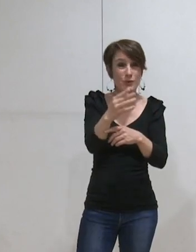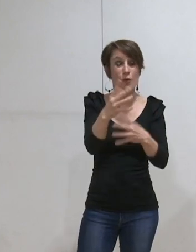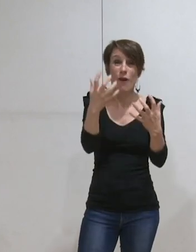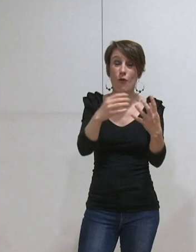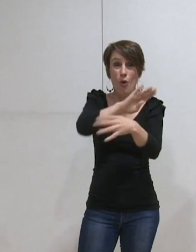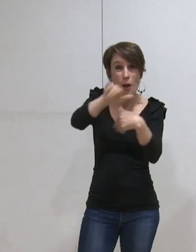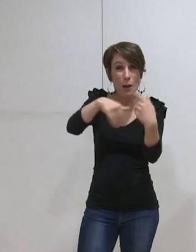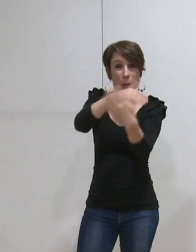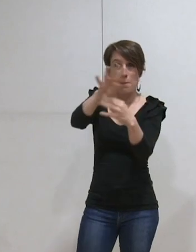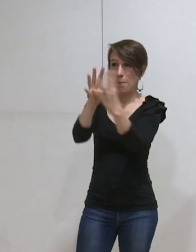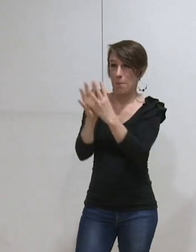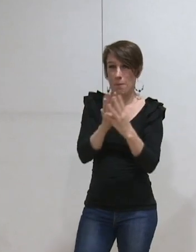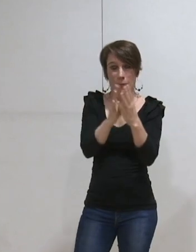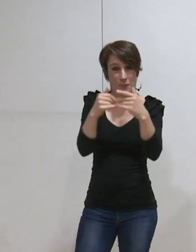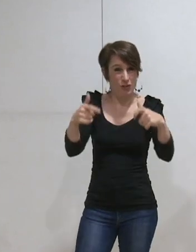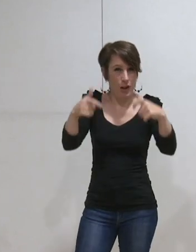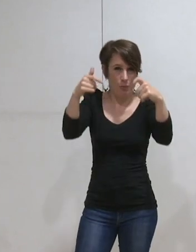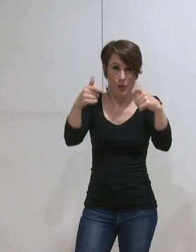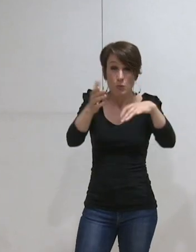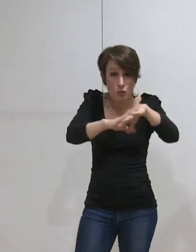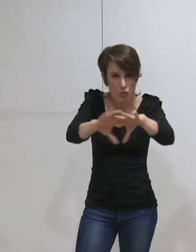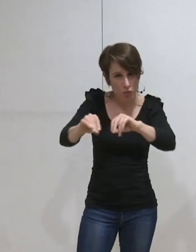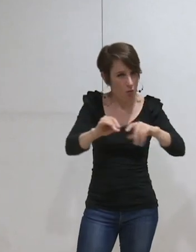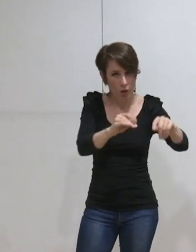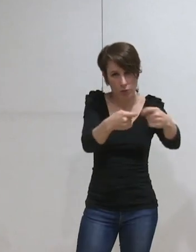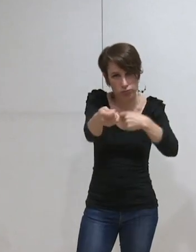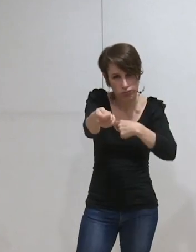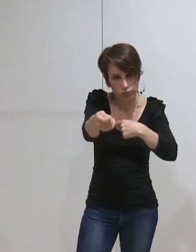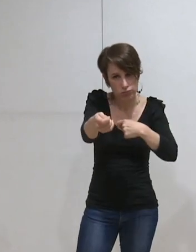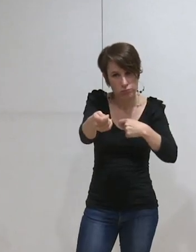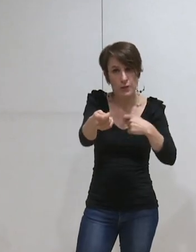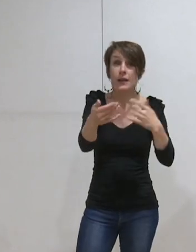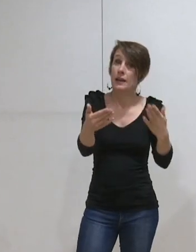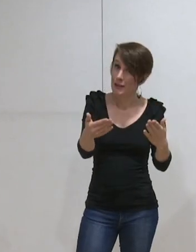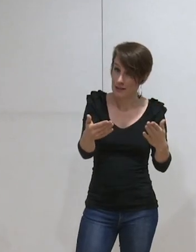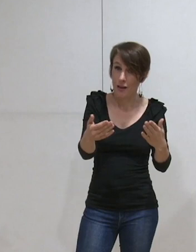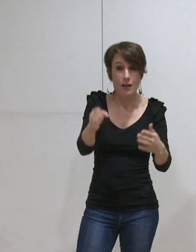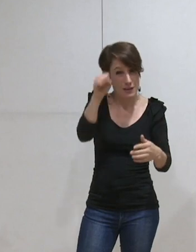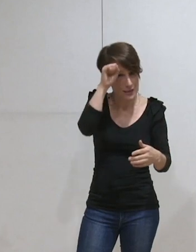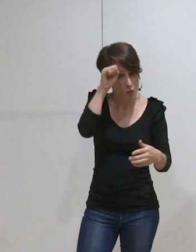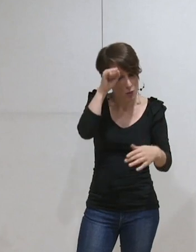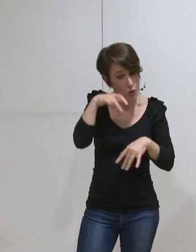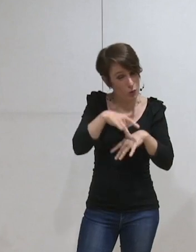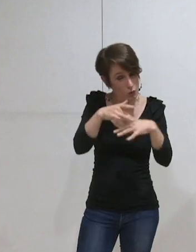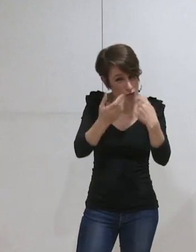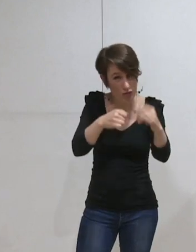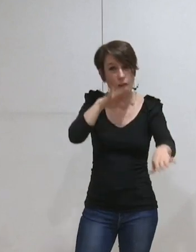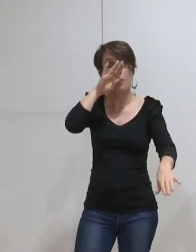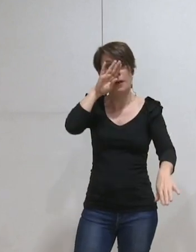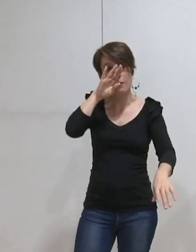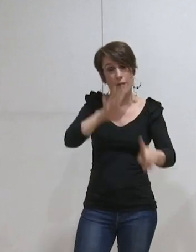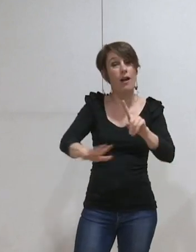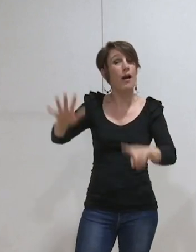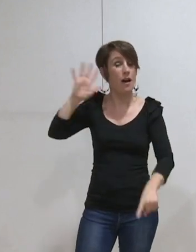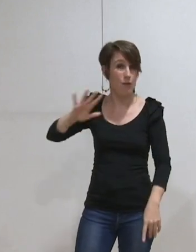cruciale et c'est malheureusement une leçon que le passé nous a appris c'est que trop de mixité tue